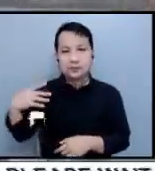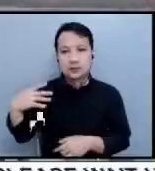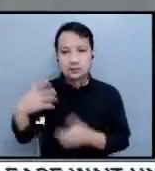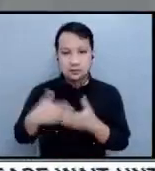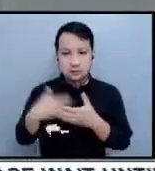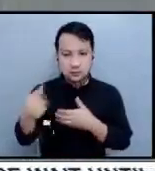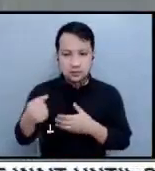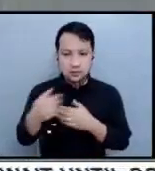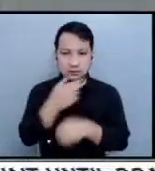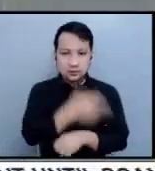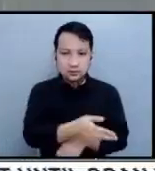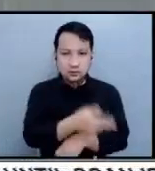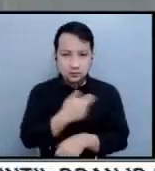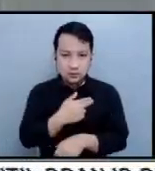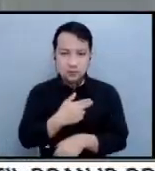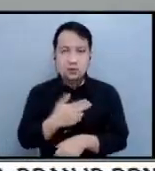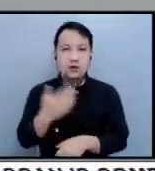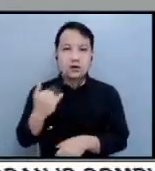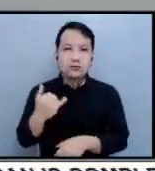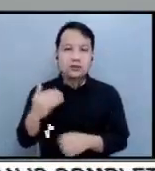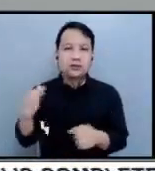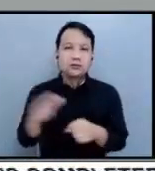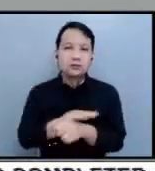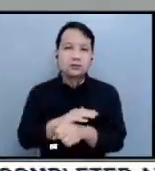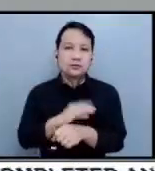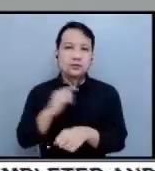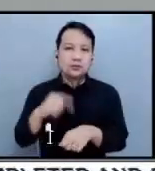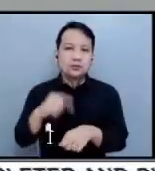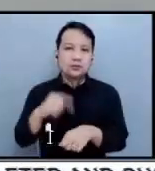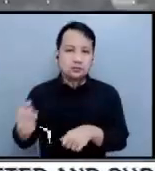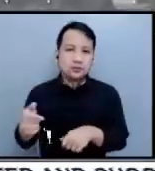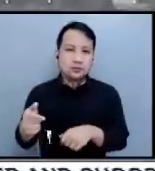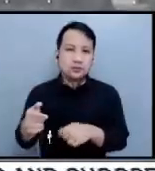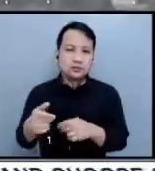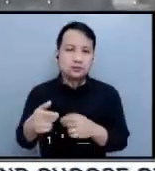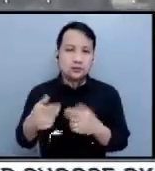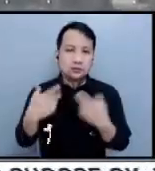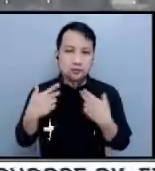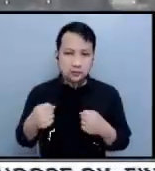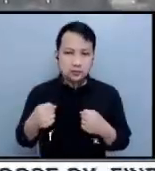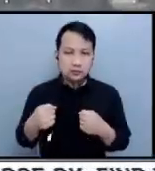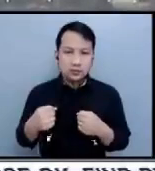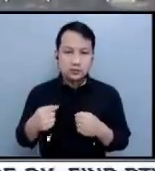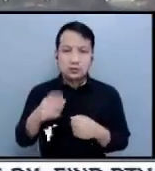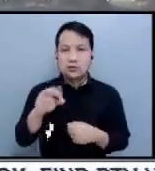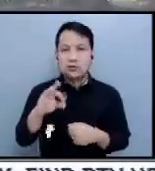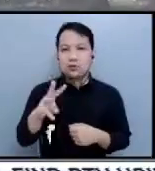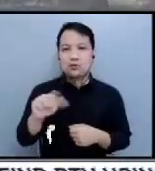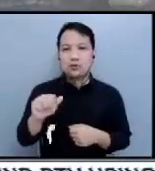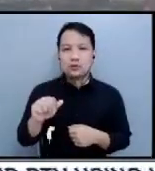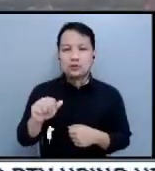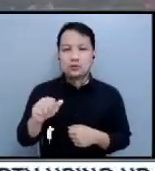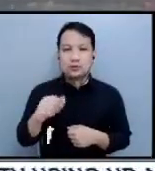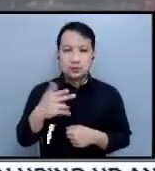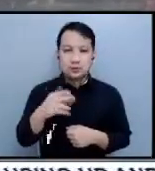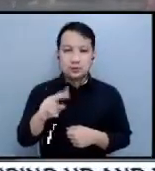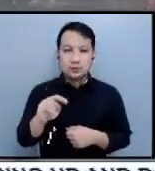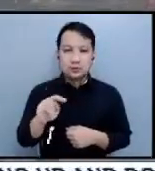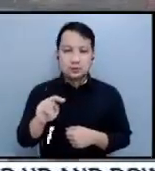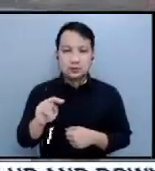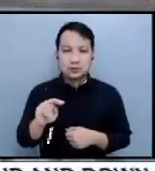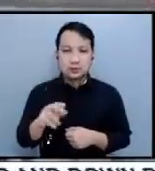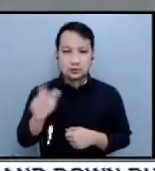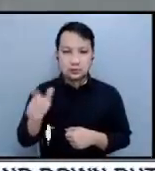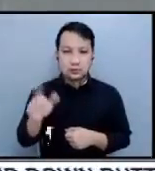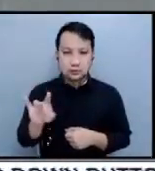ospital dahil full capacity na ang mga paggamutan. Ang kay OWASP Administrator Hans Leo Kaknak, 28